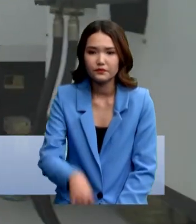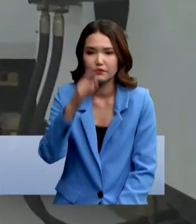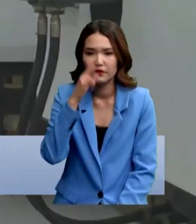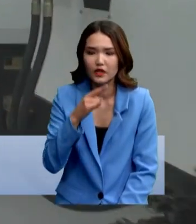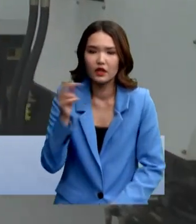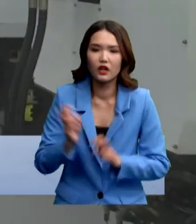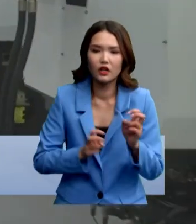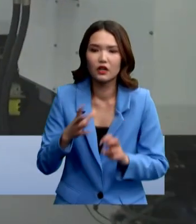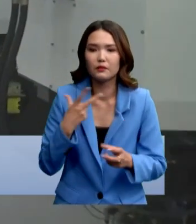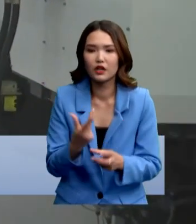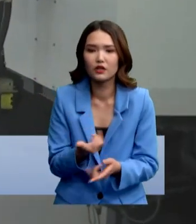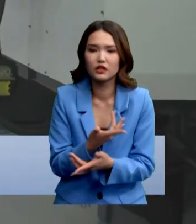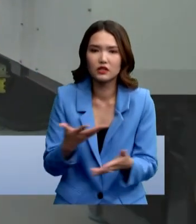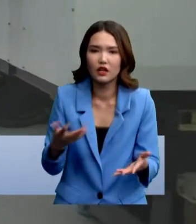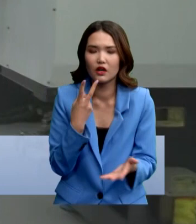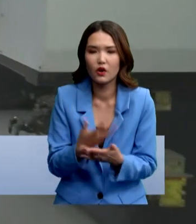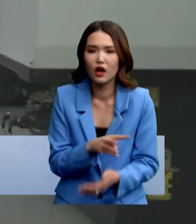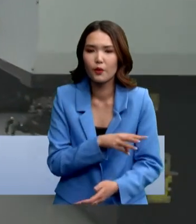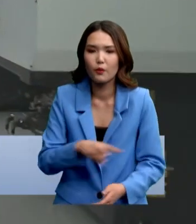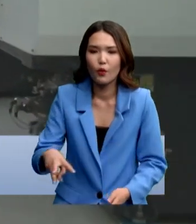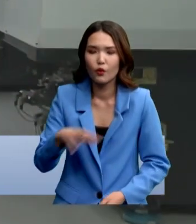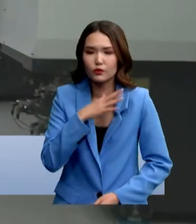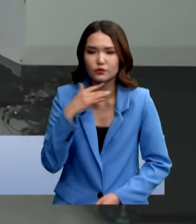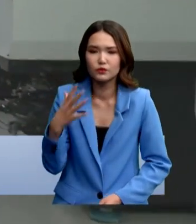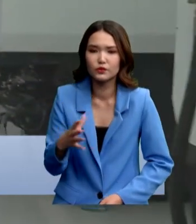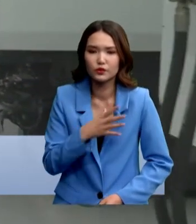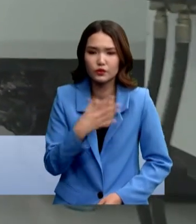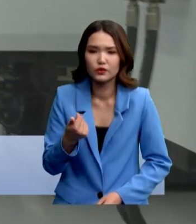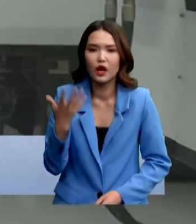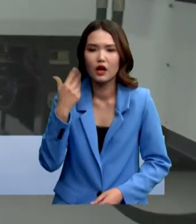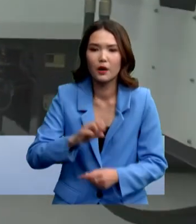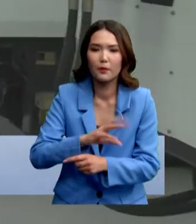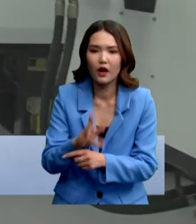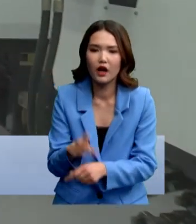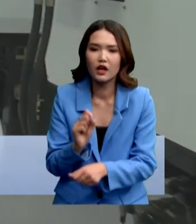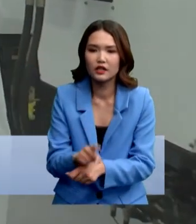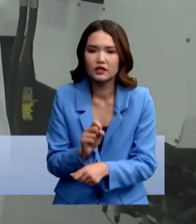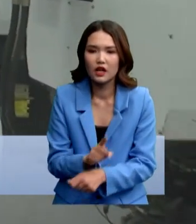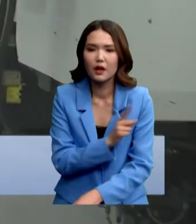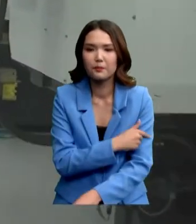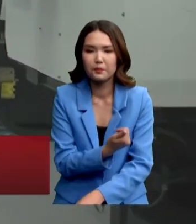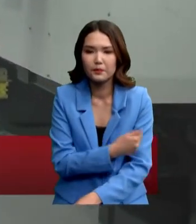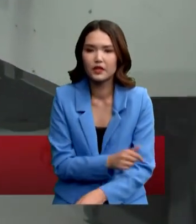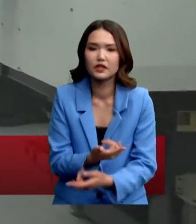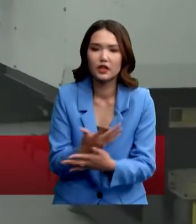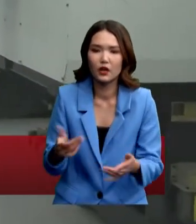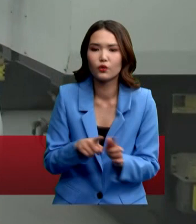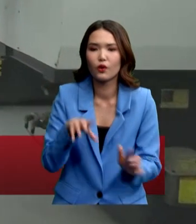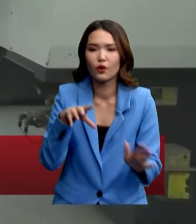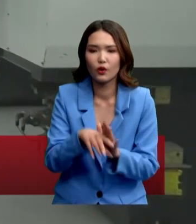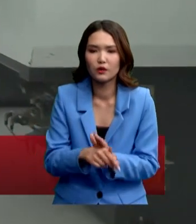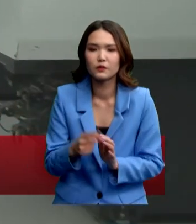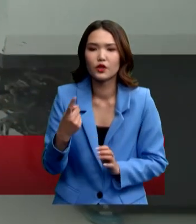Шприц зауыты жылына 160 миллион дана өнім шығарады. Мұнда пандемия кезінде таптырмаған медициналық бетперде де бар. Өндіріс